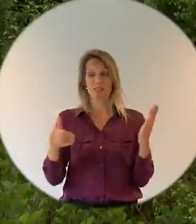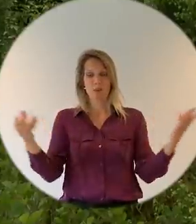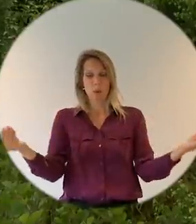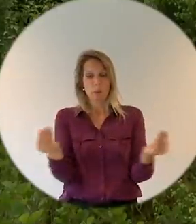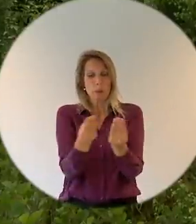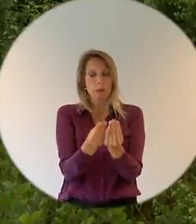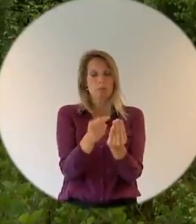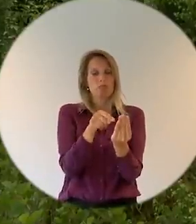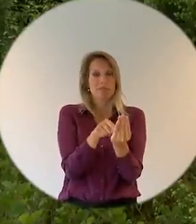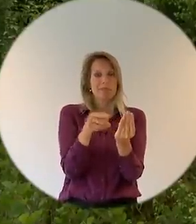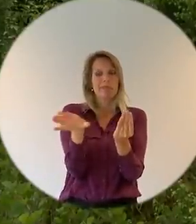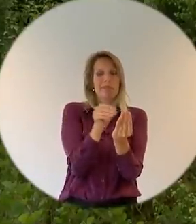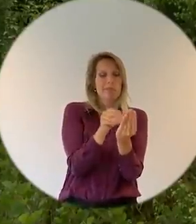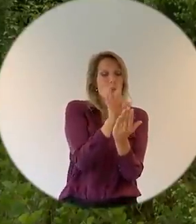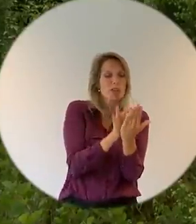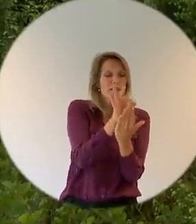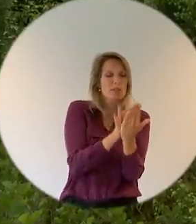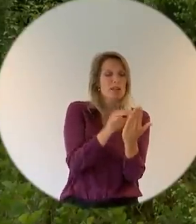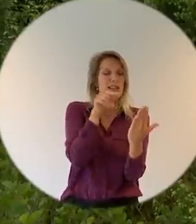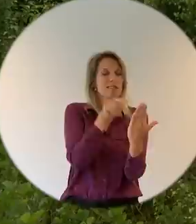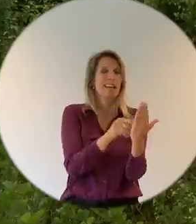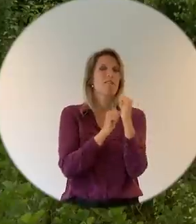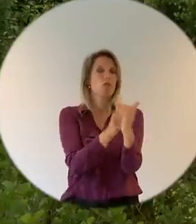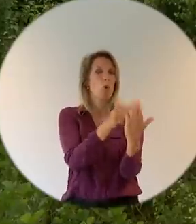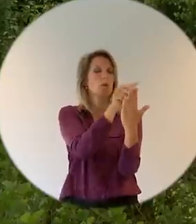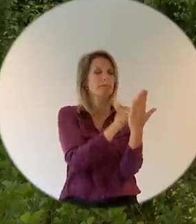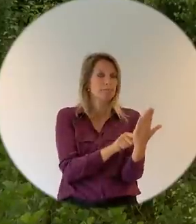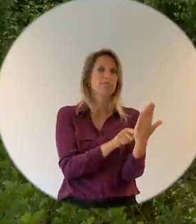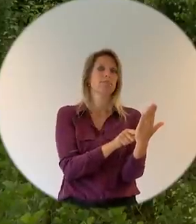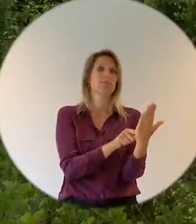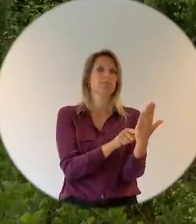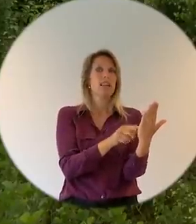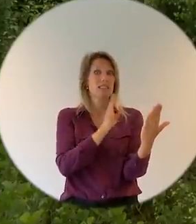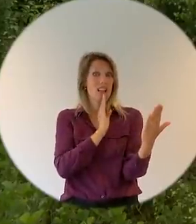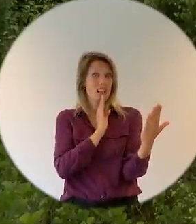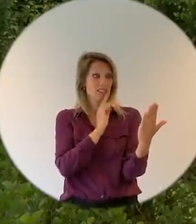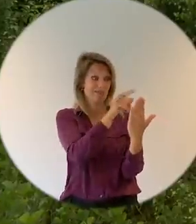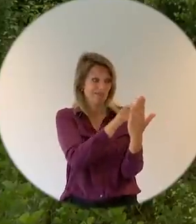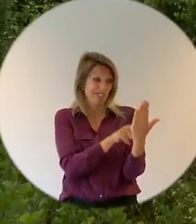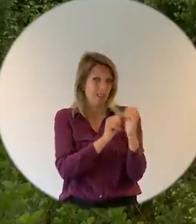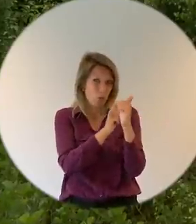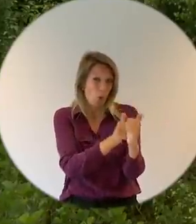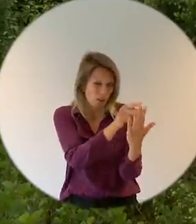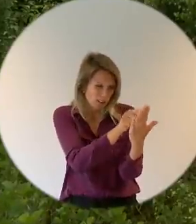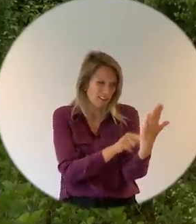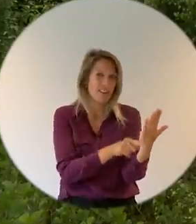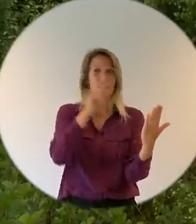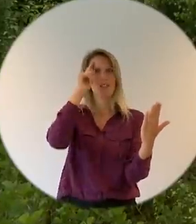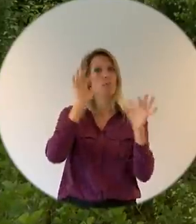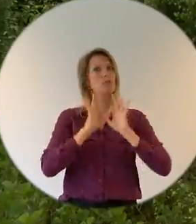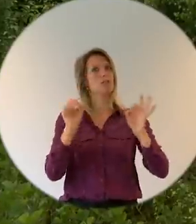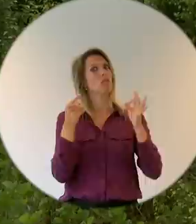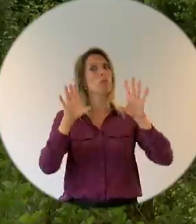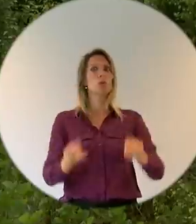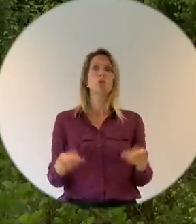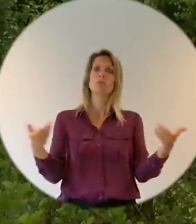op en daar gaan we ons aan houden. En als we ons daaraan houden, dan weten we precies waar we aan toe zijn